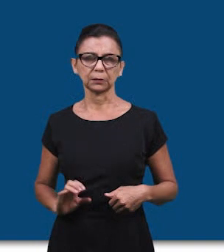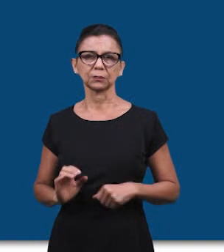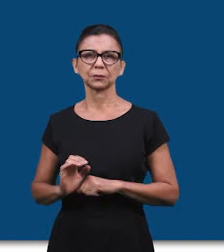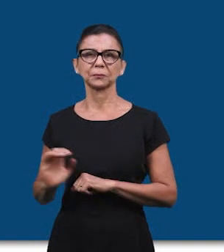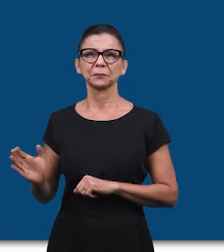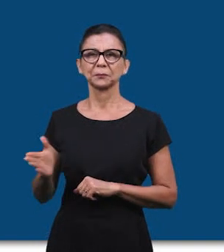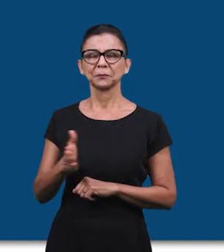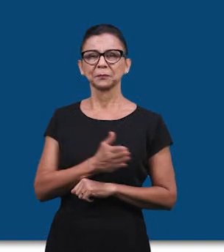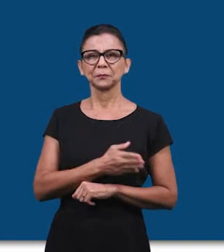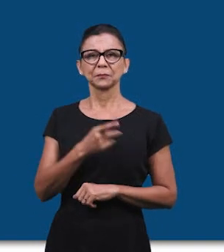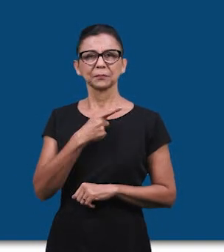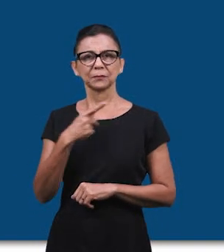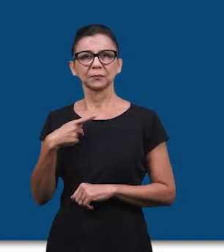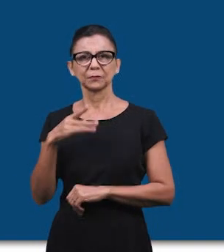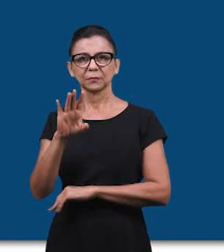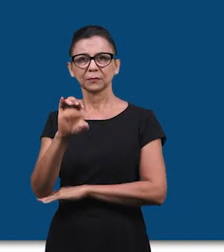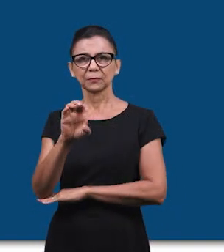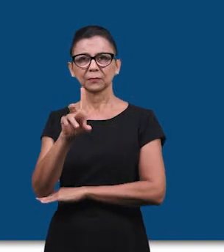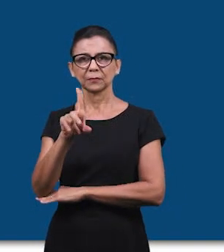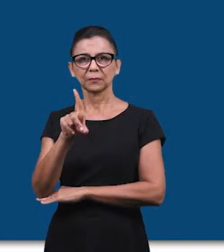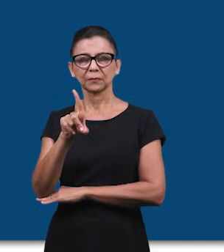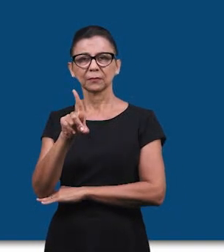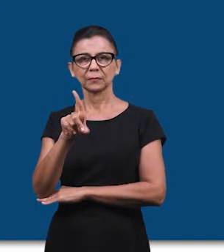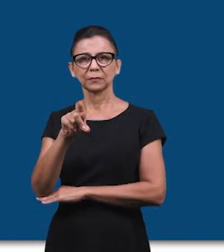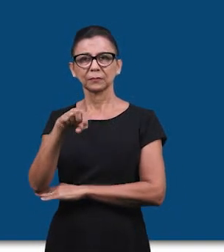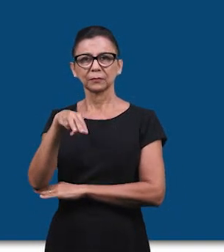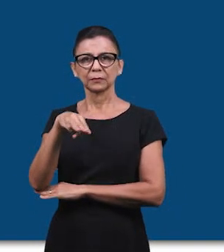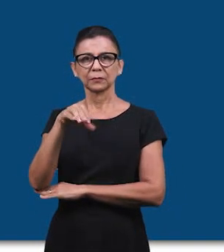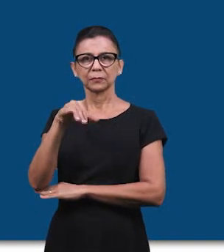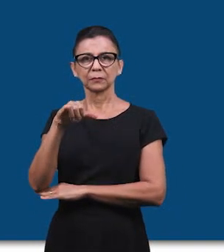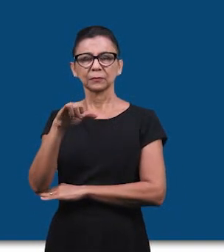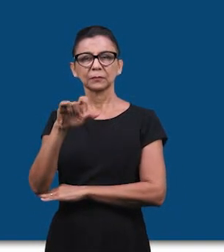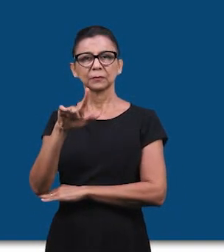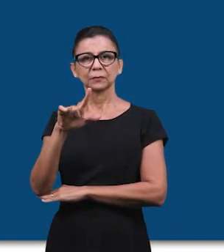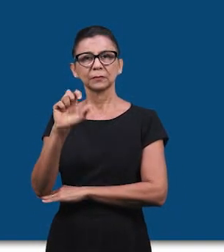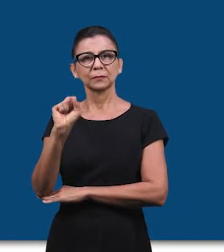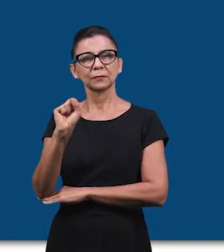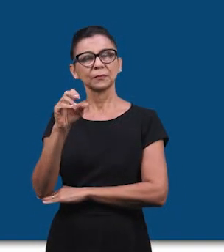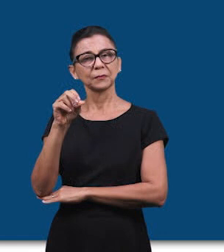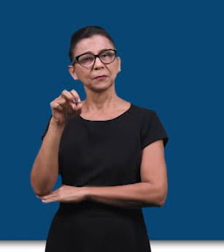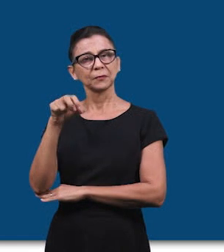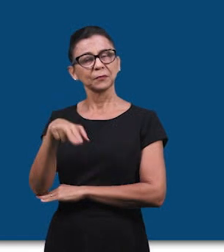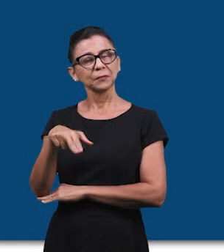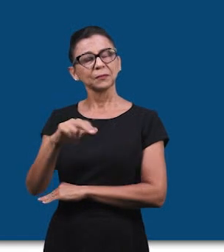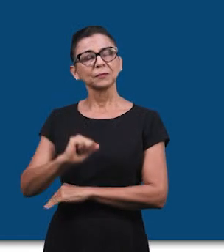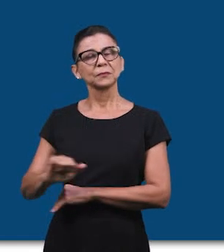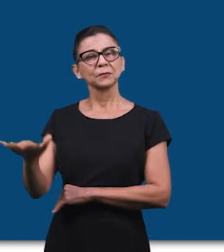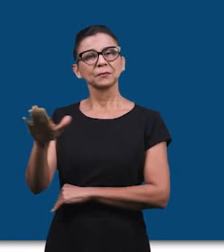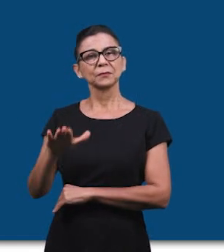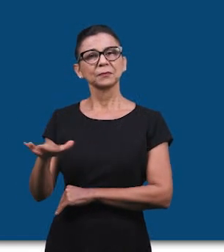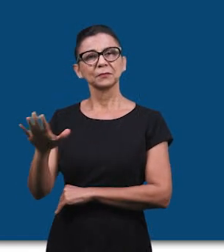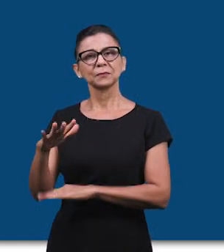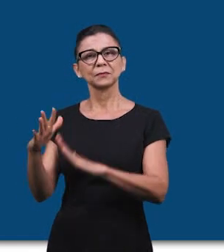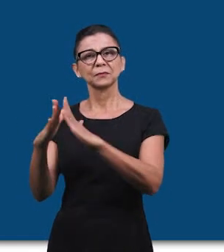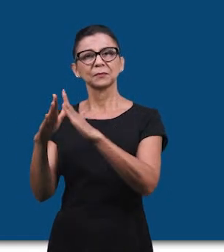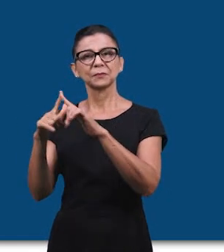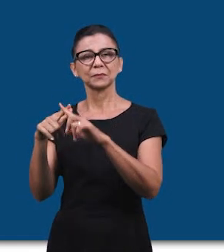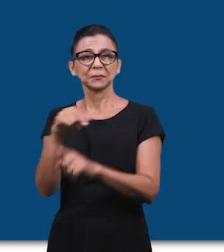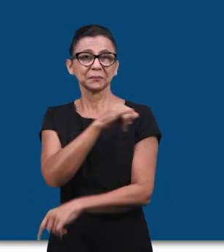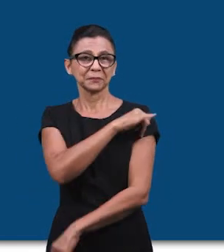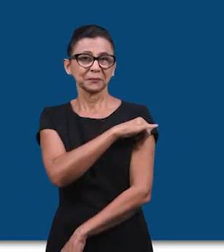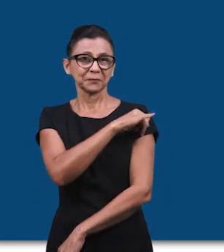Эд Милсон, Батиста Сантос из города Кампус де Гойтаказис, из штата